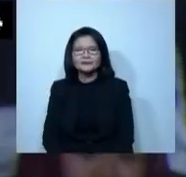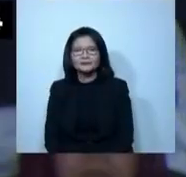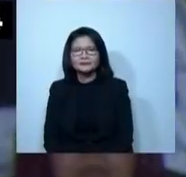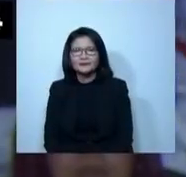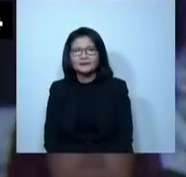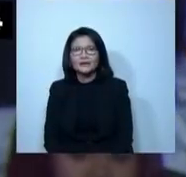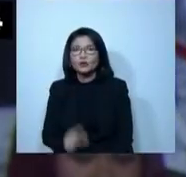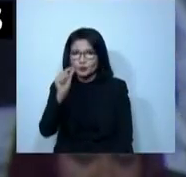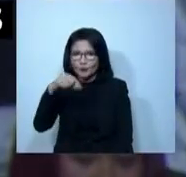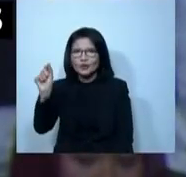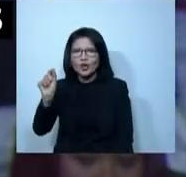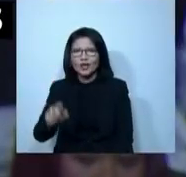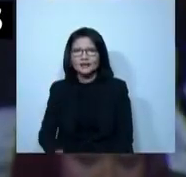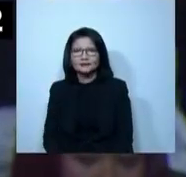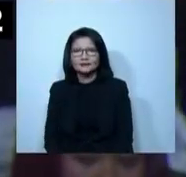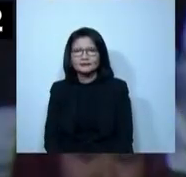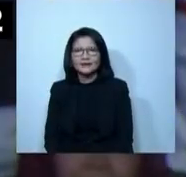bisa menjadi